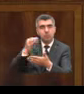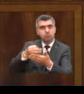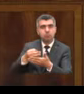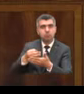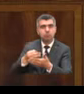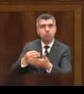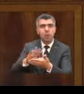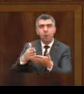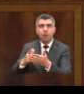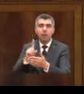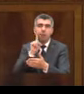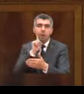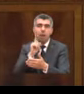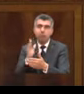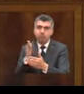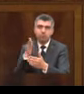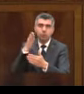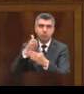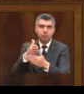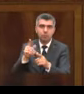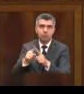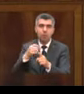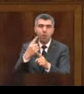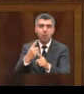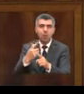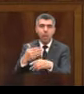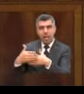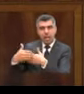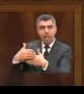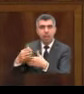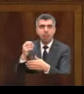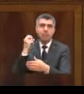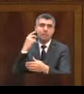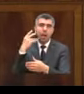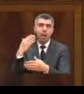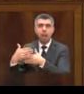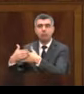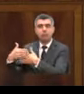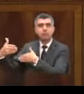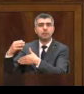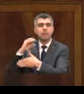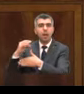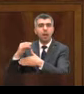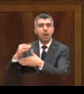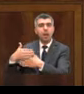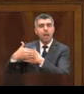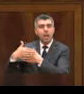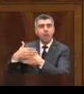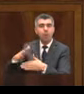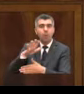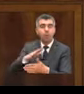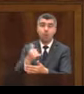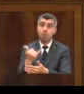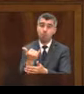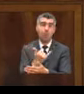مؤسسات تحقق. آخر فضاء افتتحناه هو فضاء تمسنا قبل أسبوعين، واللي كنعتبروا أن هذه الفضاءات مهمة